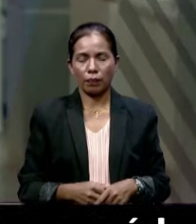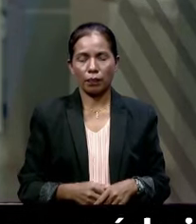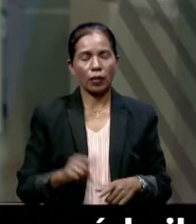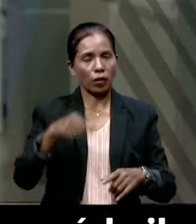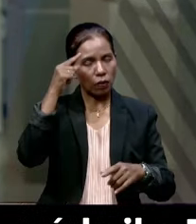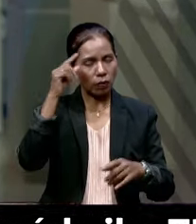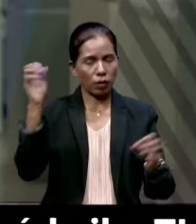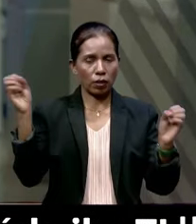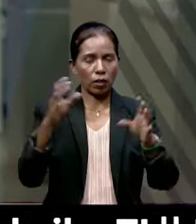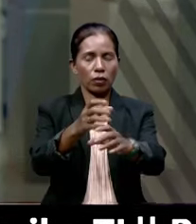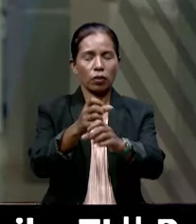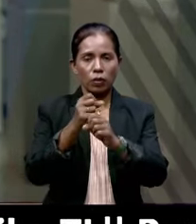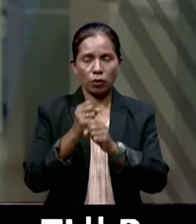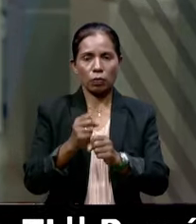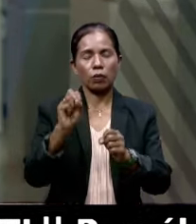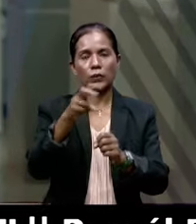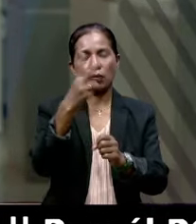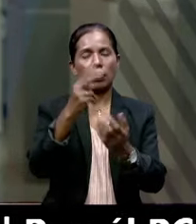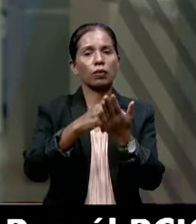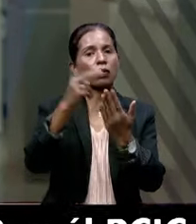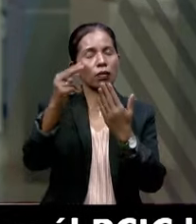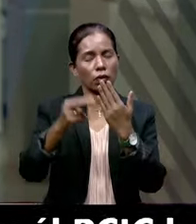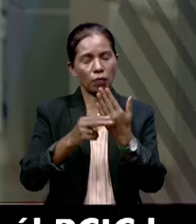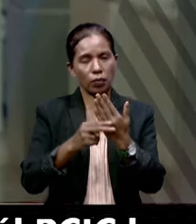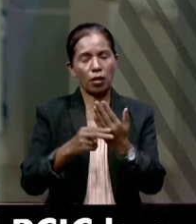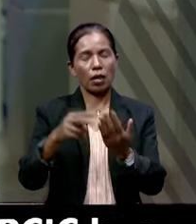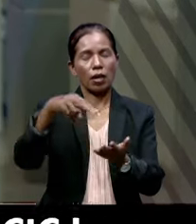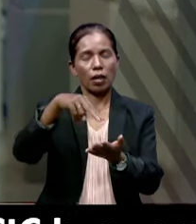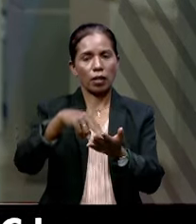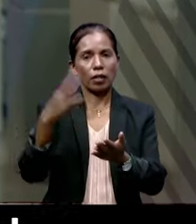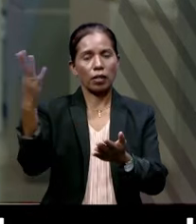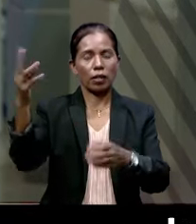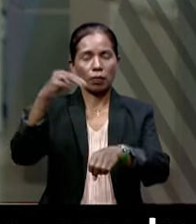Governo sela sob o monumento 12 de novembro na Bihari e Jardim Motel.